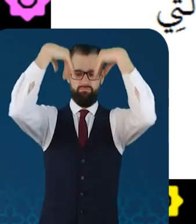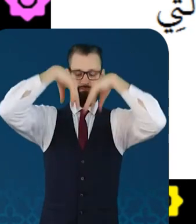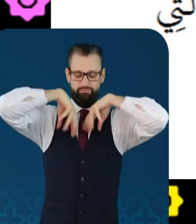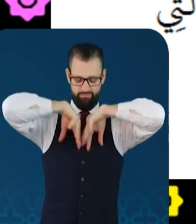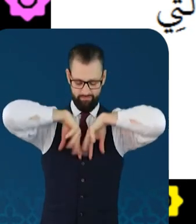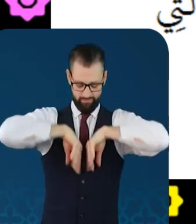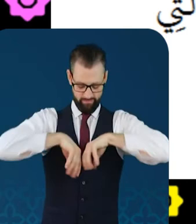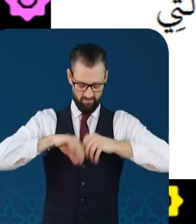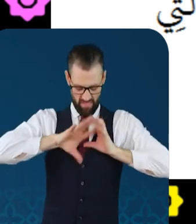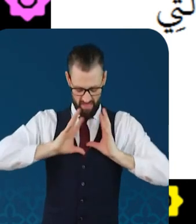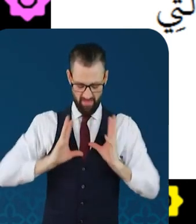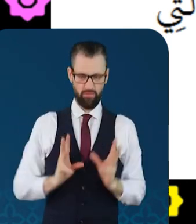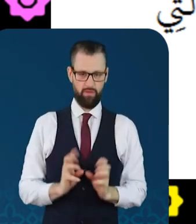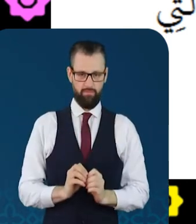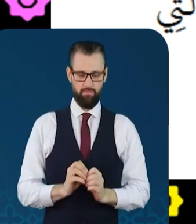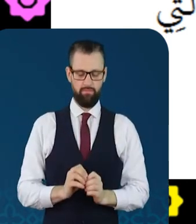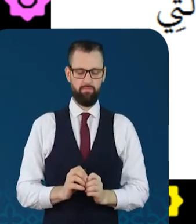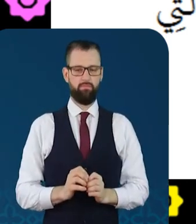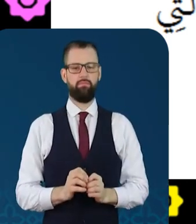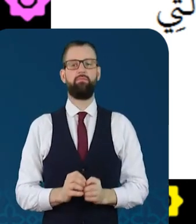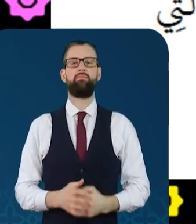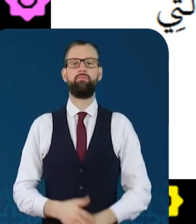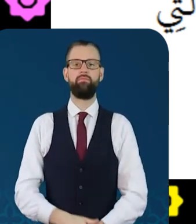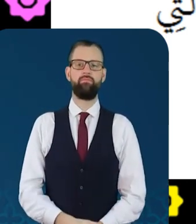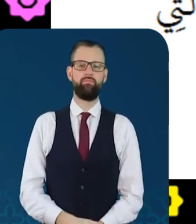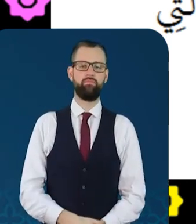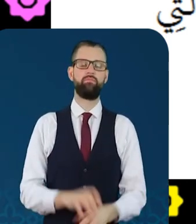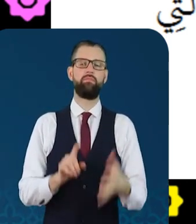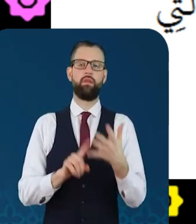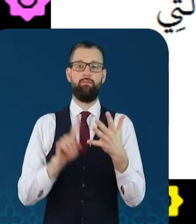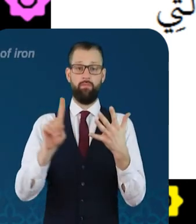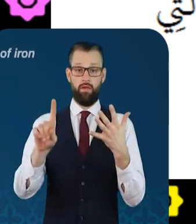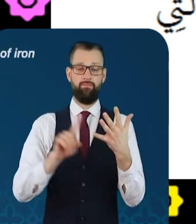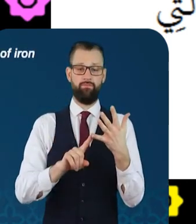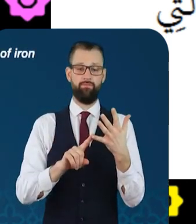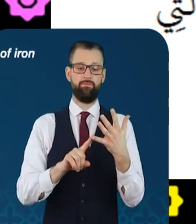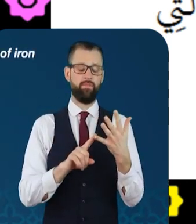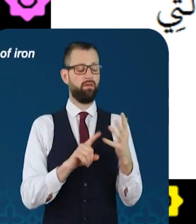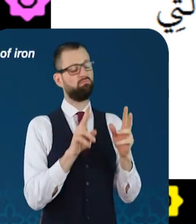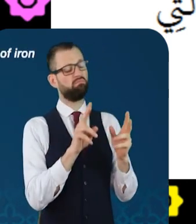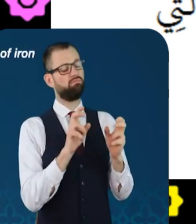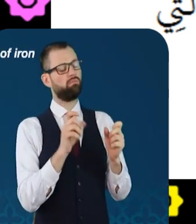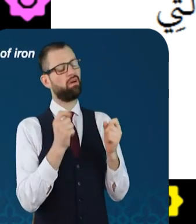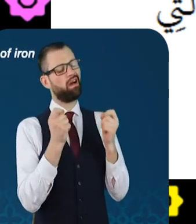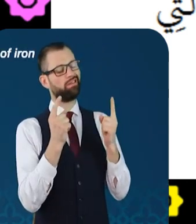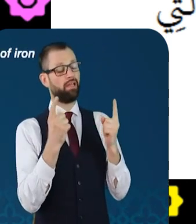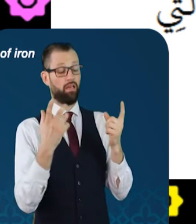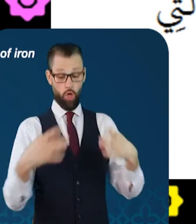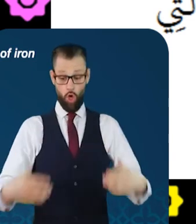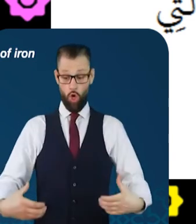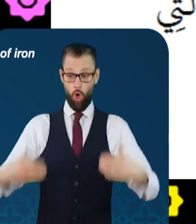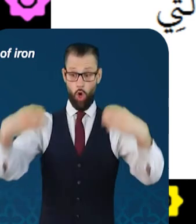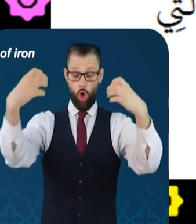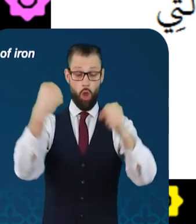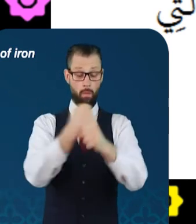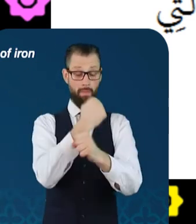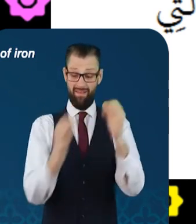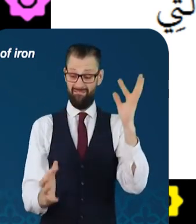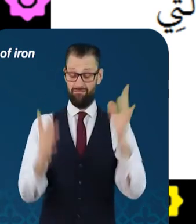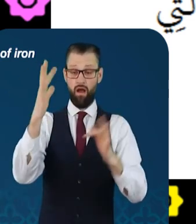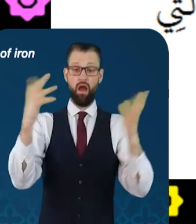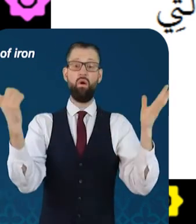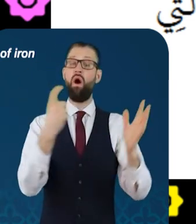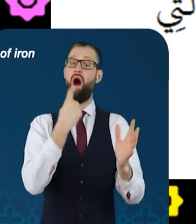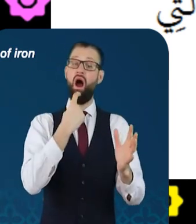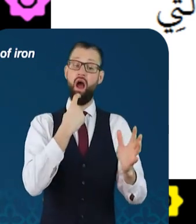إنها حطمانسا عليهم إسان الرد مغسادة غنفالجك جلا ببانيس